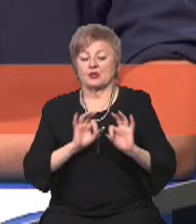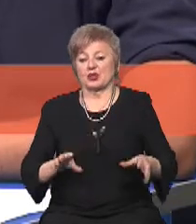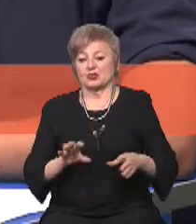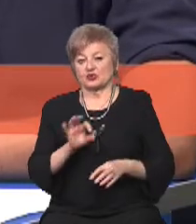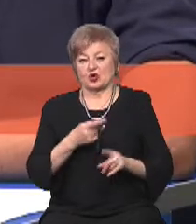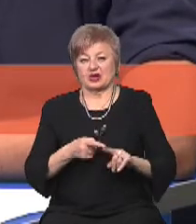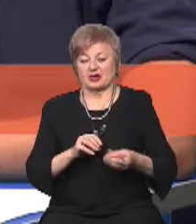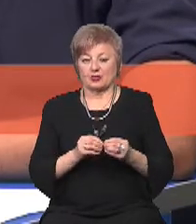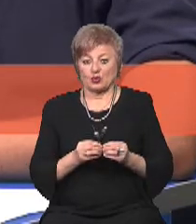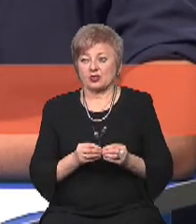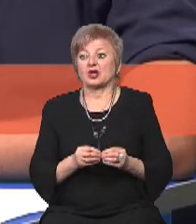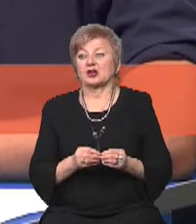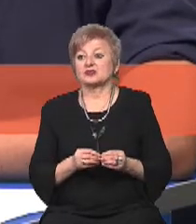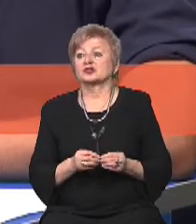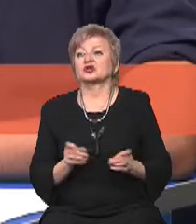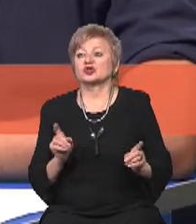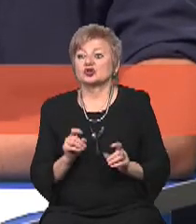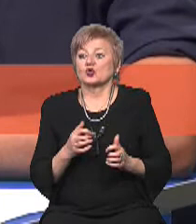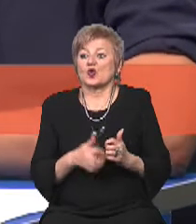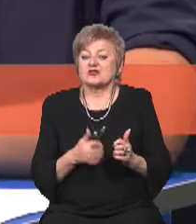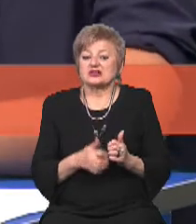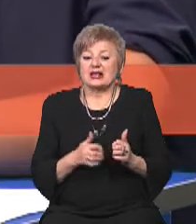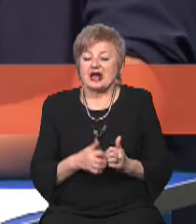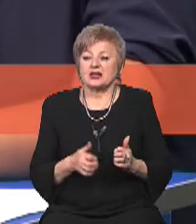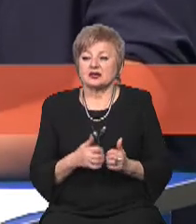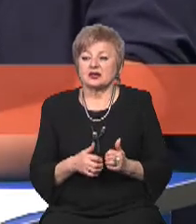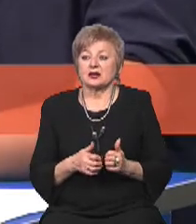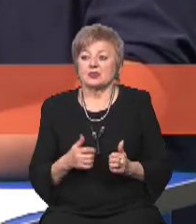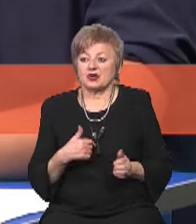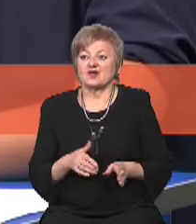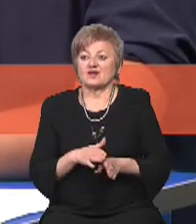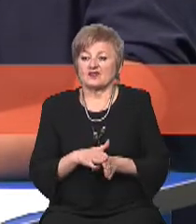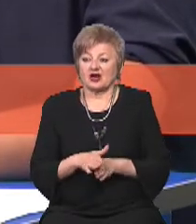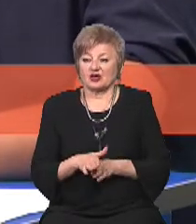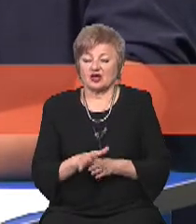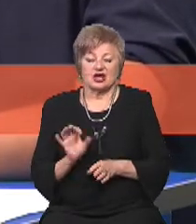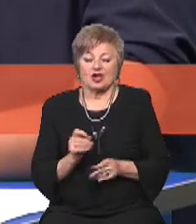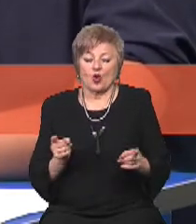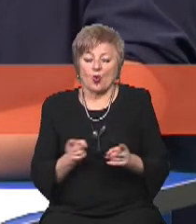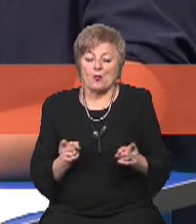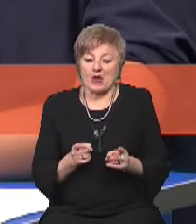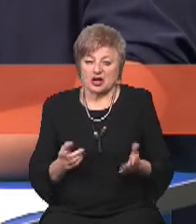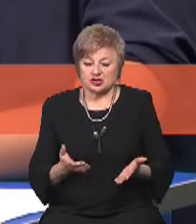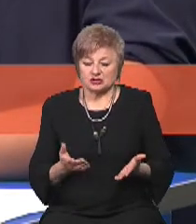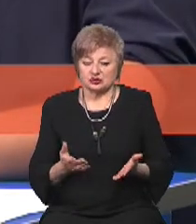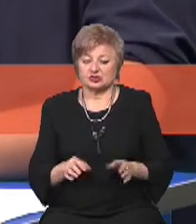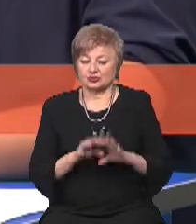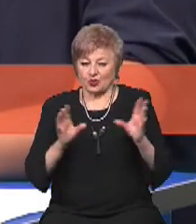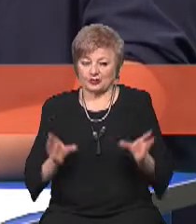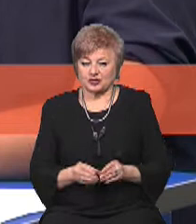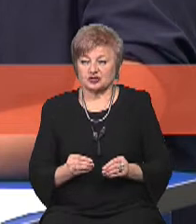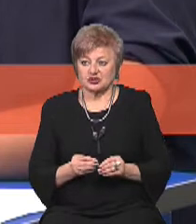речі, їм, що всередині закладу ми не виконуємо, там є обмеження щодо загальної доступності